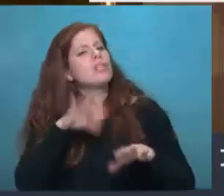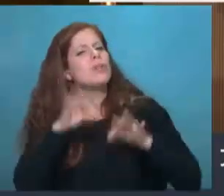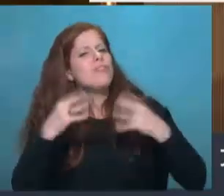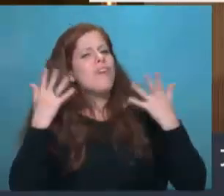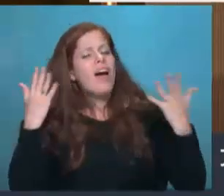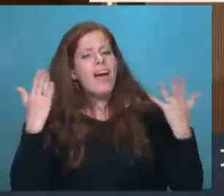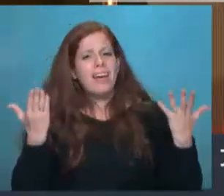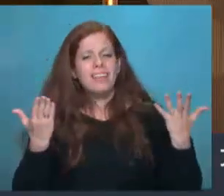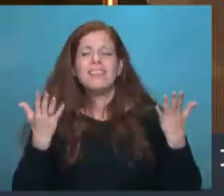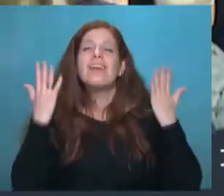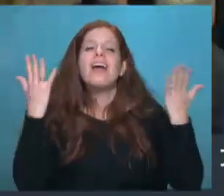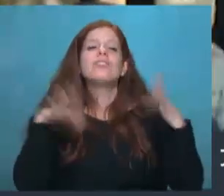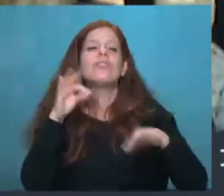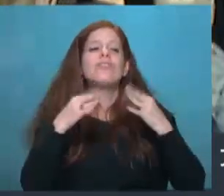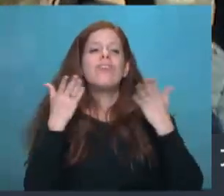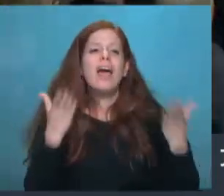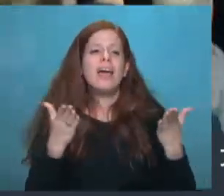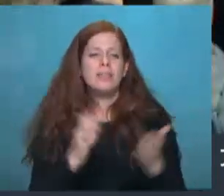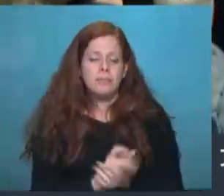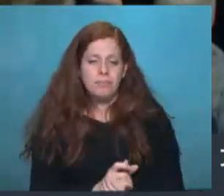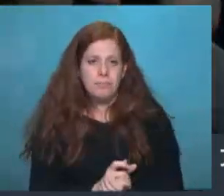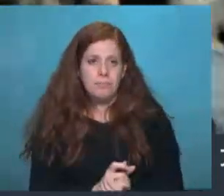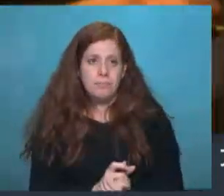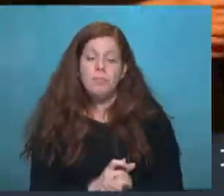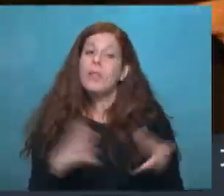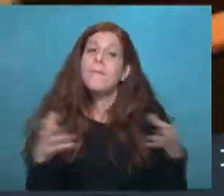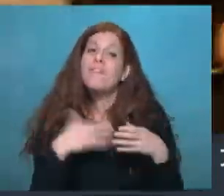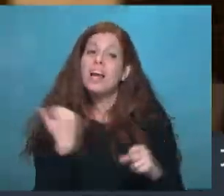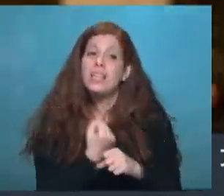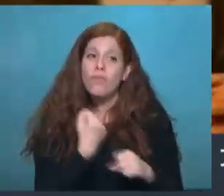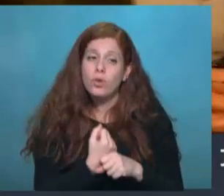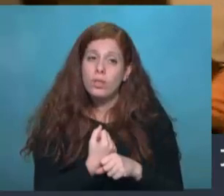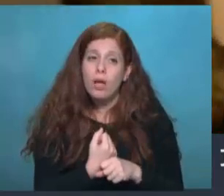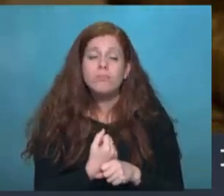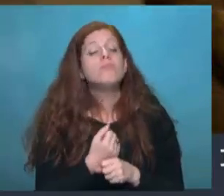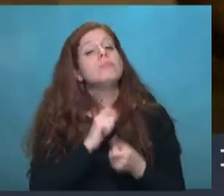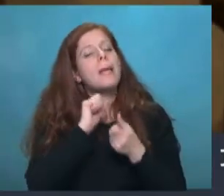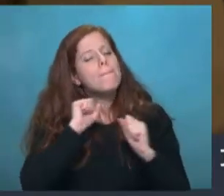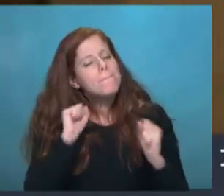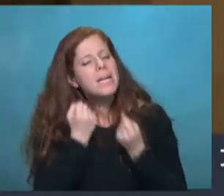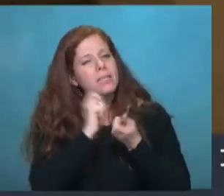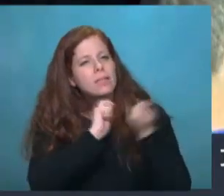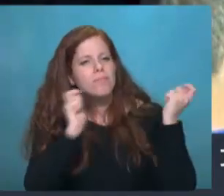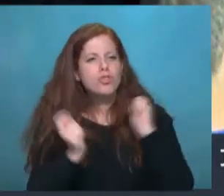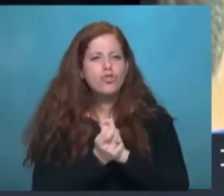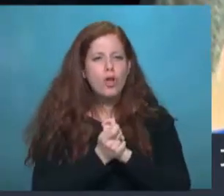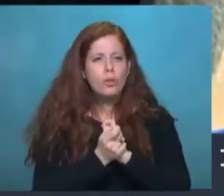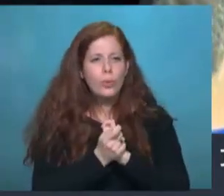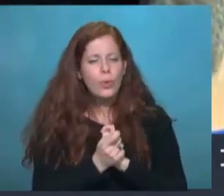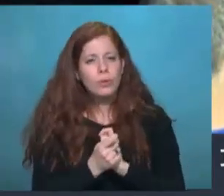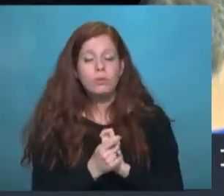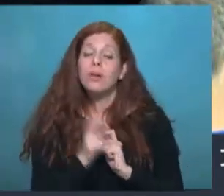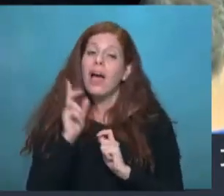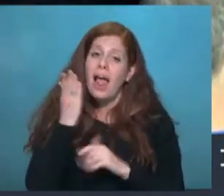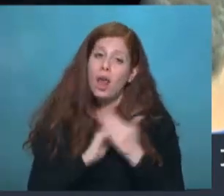נבחרת! איזו נבחרת! מפלגת העבודה, יאמר לזכותה, מתאמצת לשנות את פניה. יש יאמרו שמתאמצת